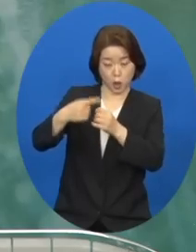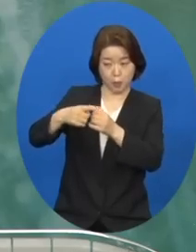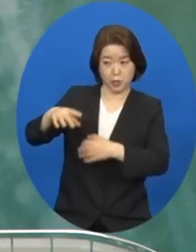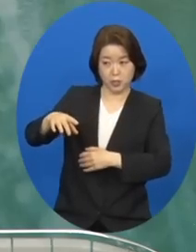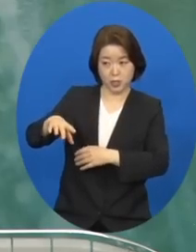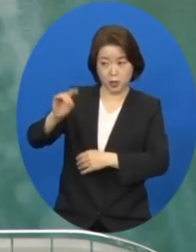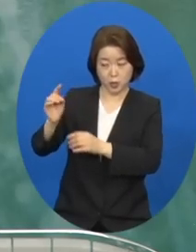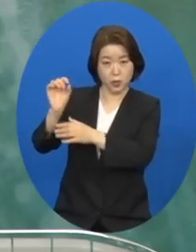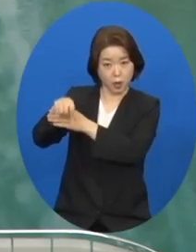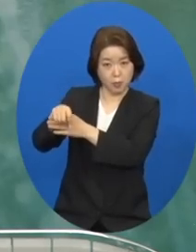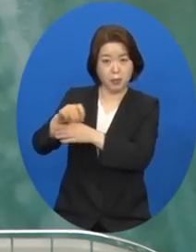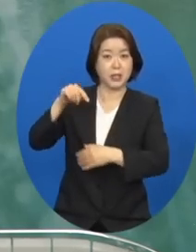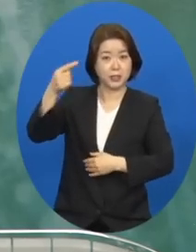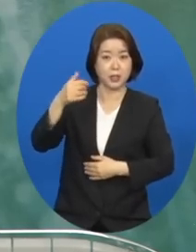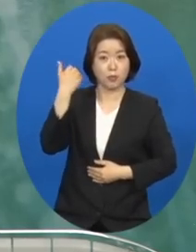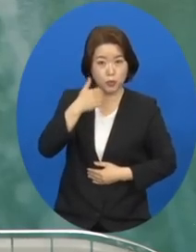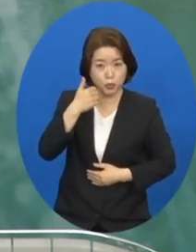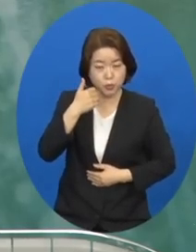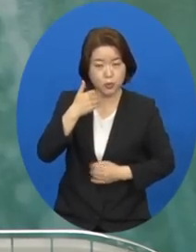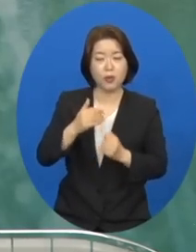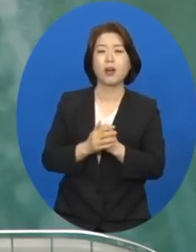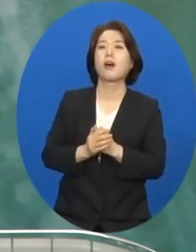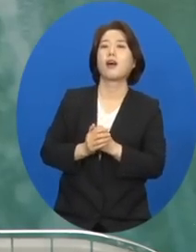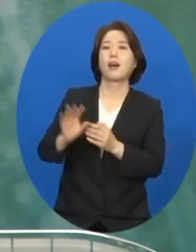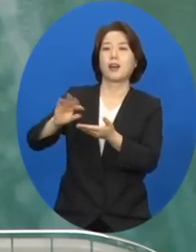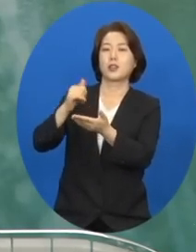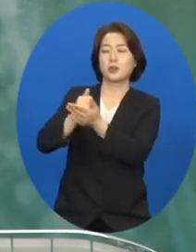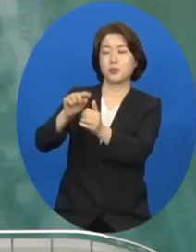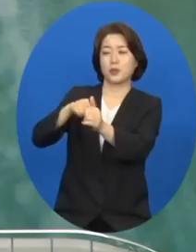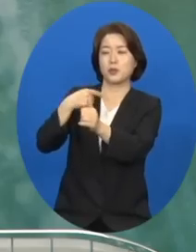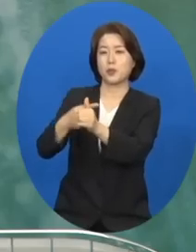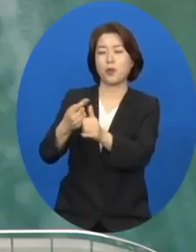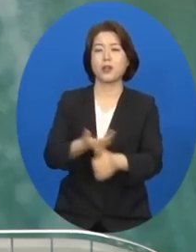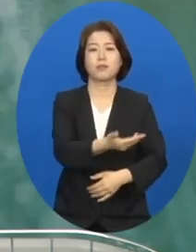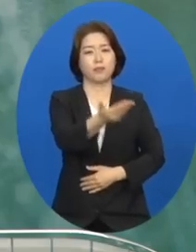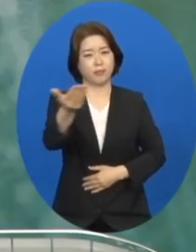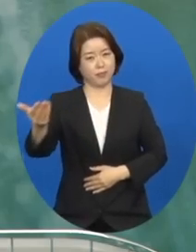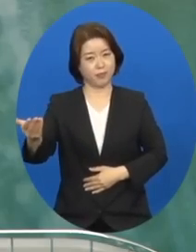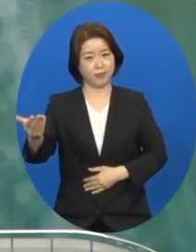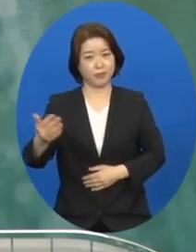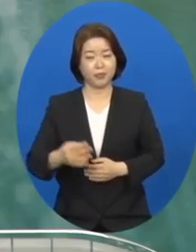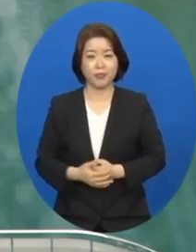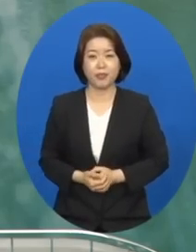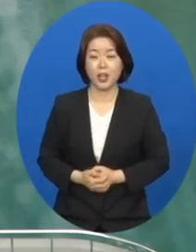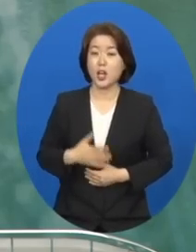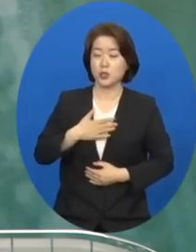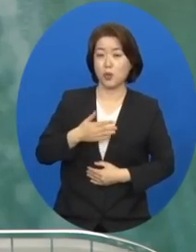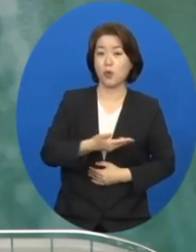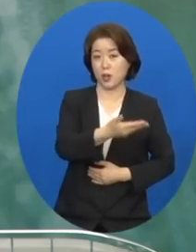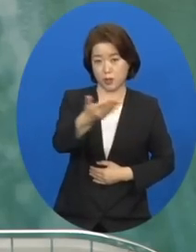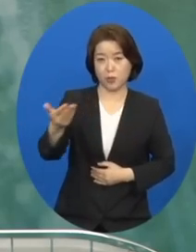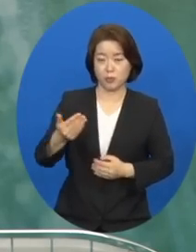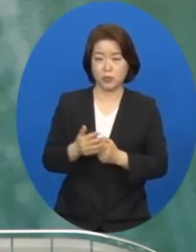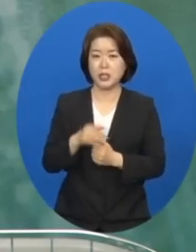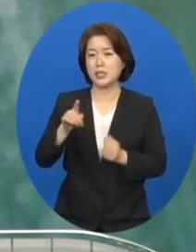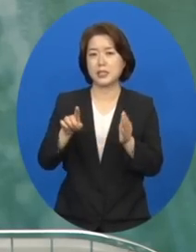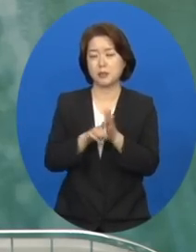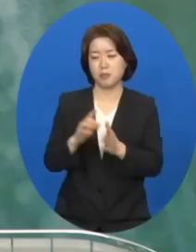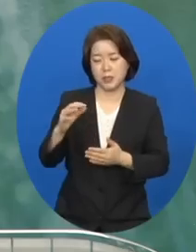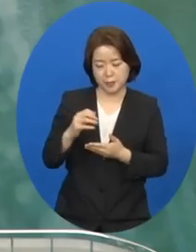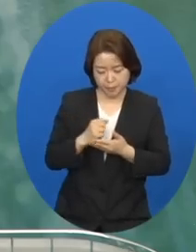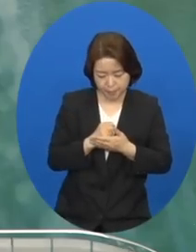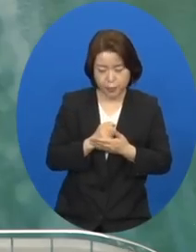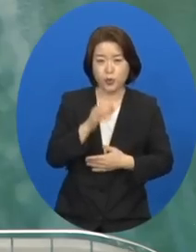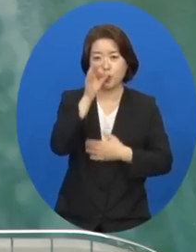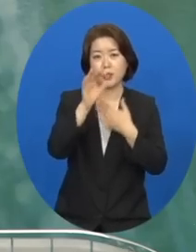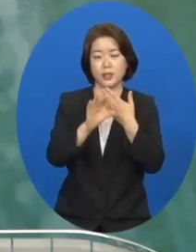다음이 열매 누구에요 그리스도께 속한 바로 여러분 드립니다 그 여러분들이 더 여러분들이 이 믿음을 가지고 있다면